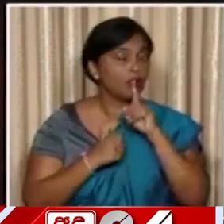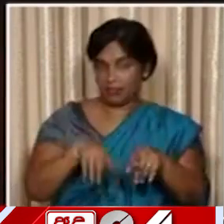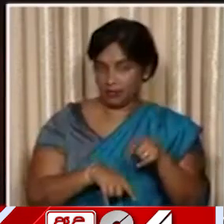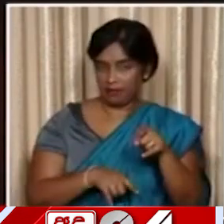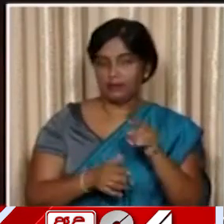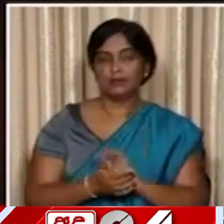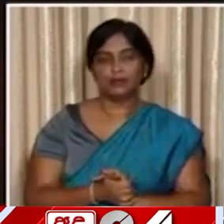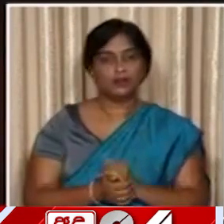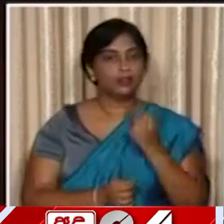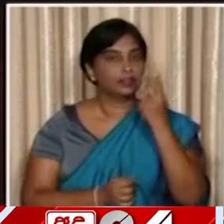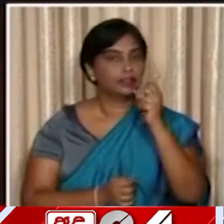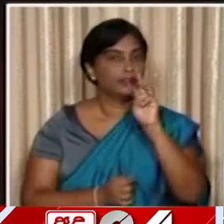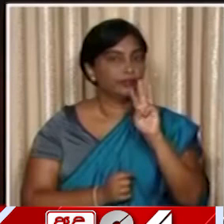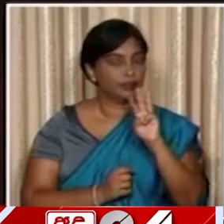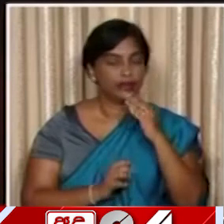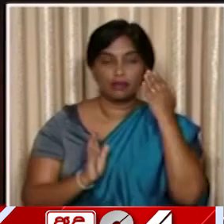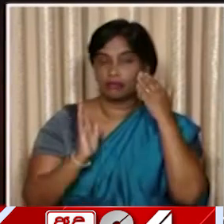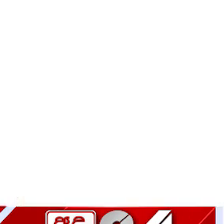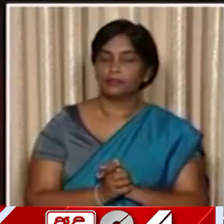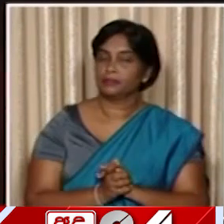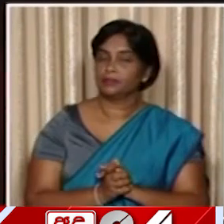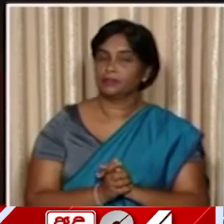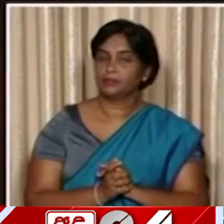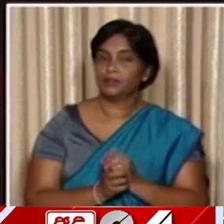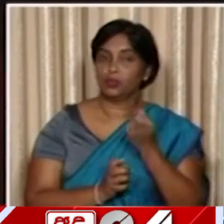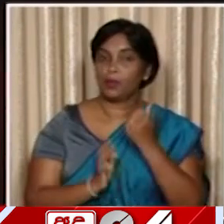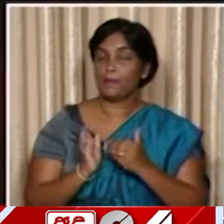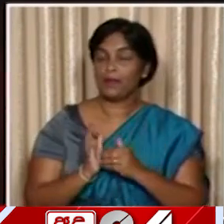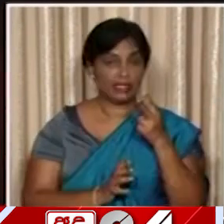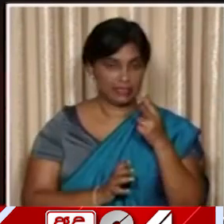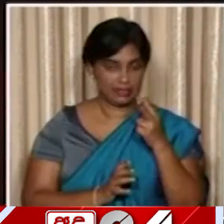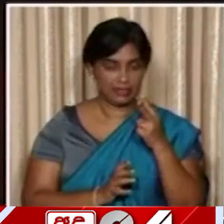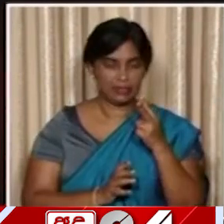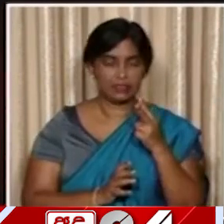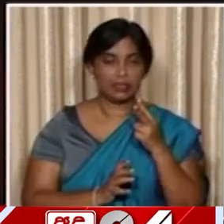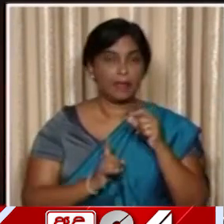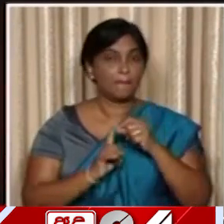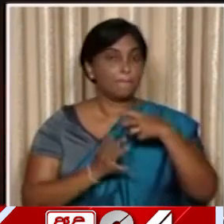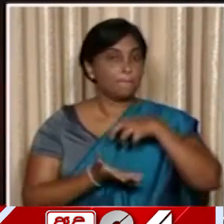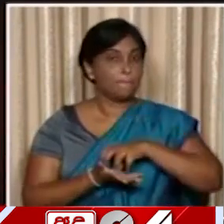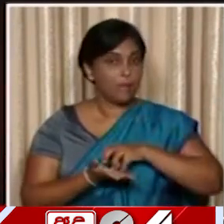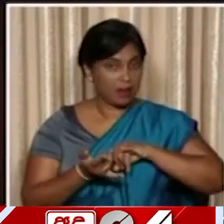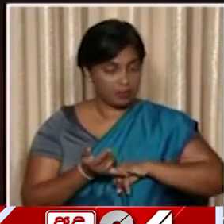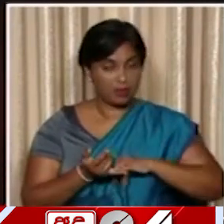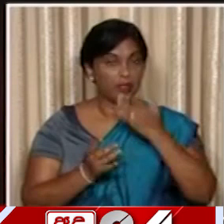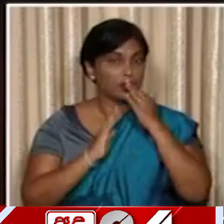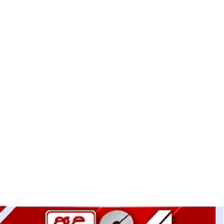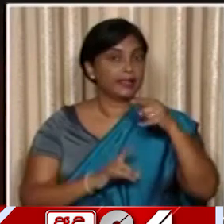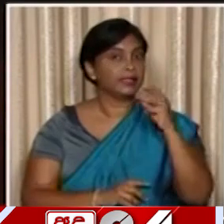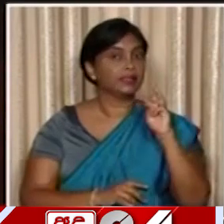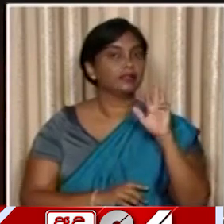හදලා නැහැ. 2023ට යෝජනා කරලා තිබුණා රුපියල් මිලියන 200ක්, පළාත් සභා පාසල්